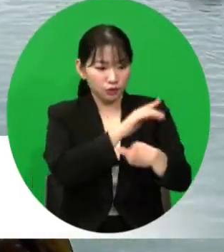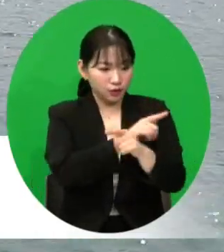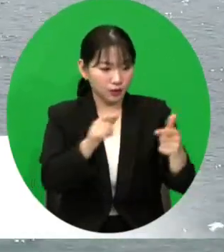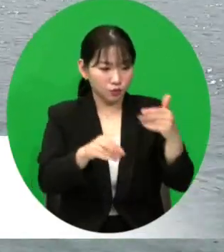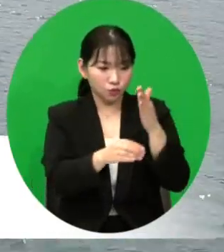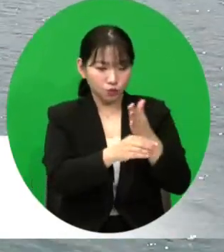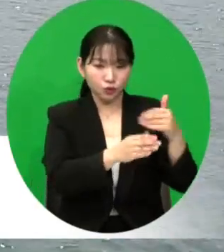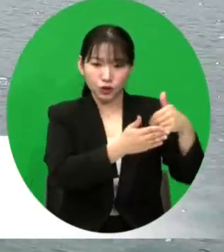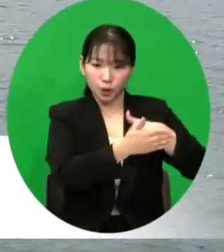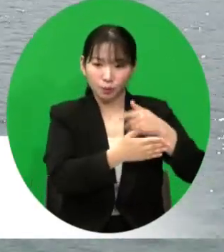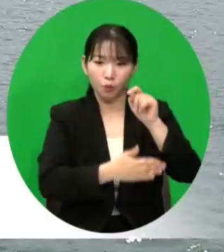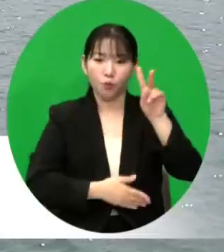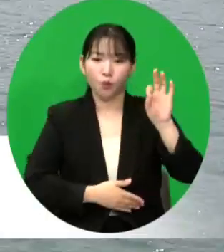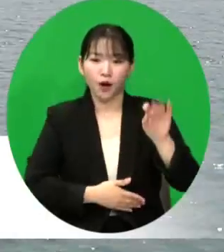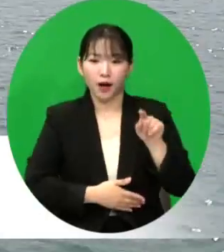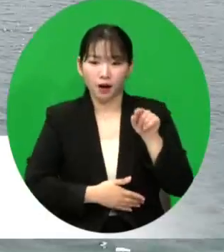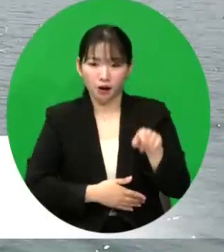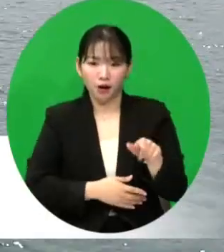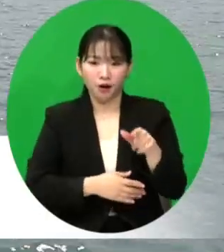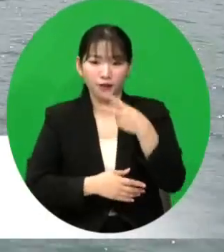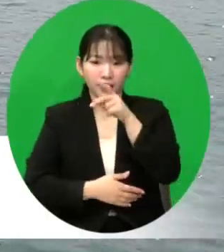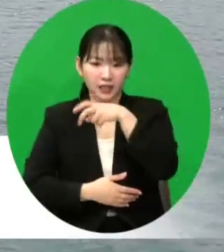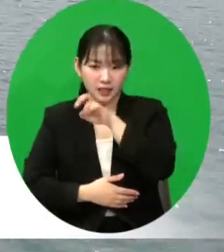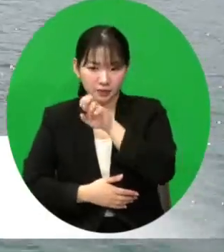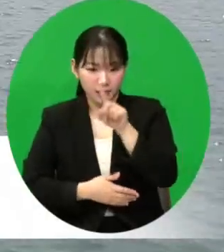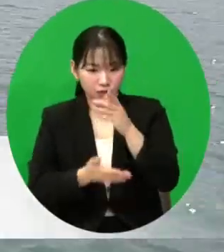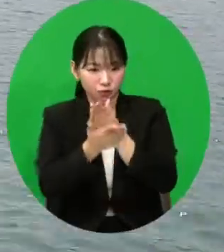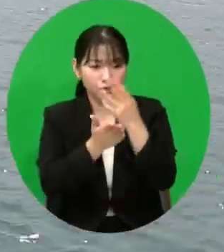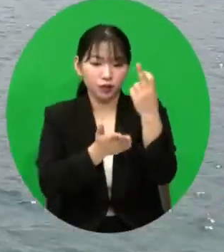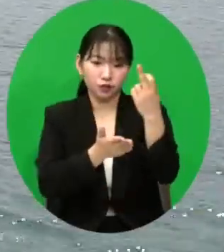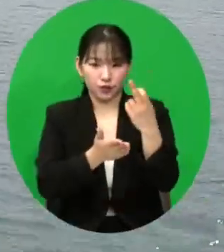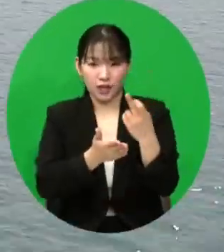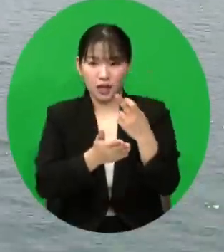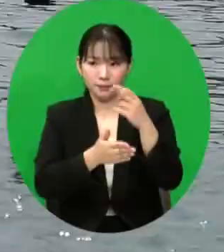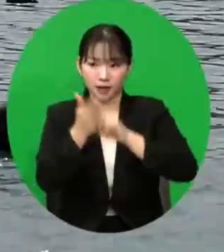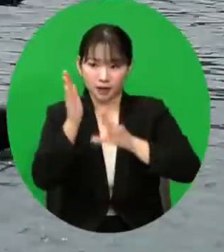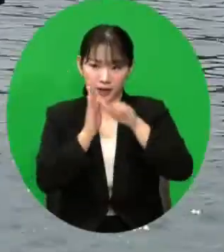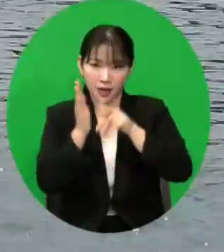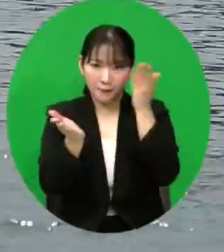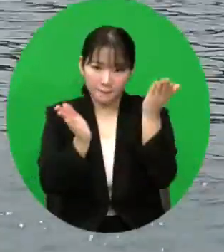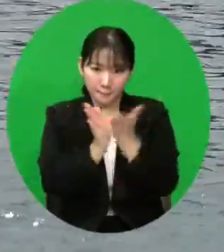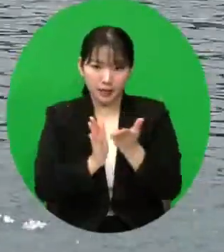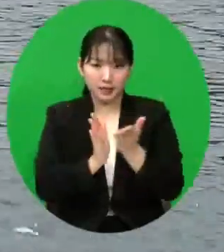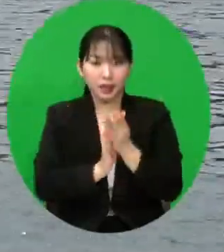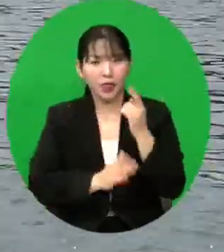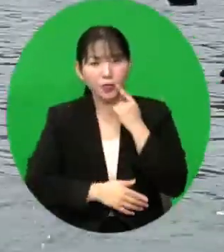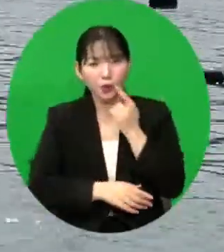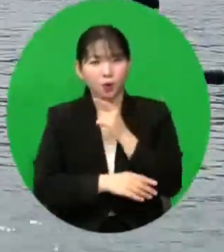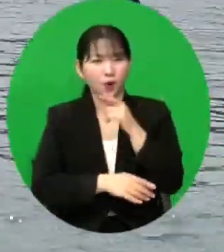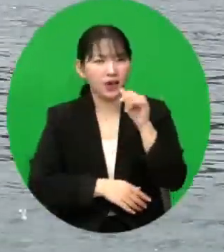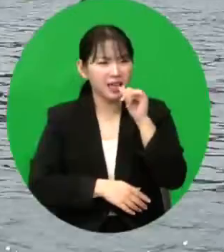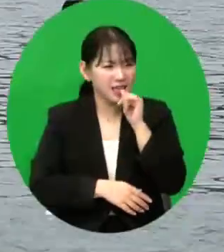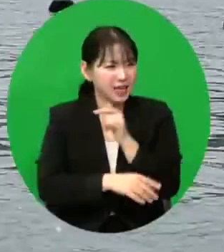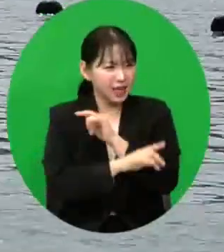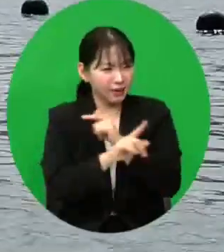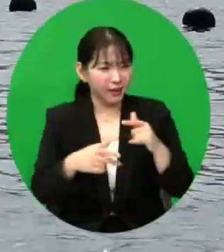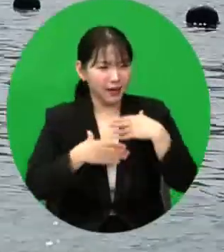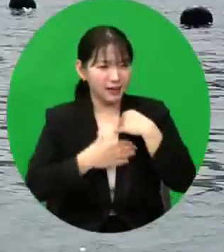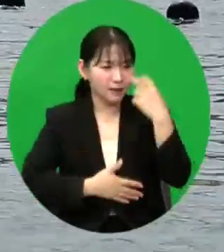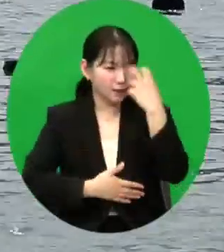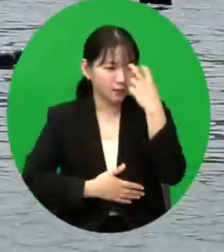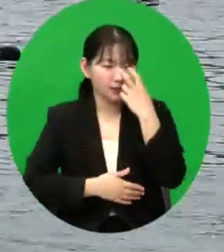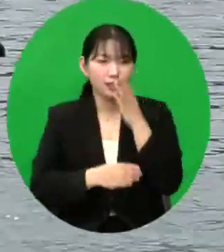전복 광어 다시마 등 12개 품목을 추하 시기에 맞춰 방사능과 중금속 등 안전성 검사를